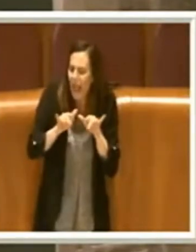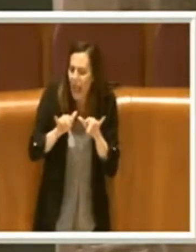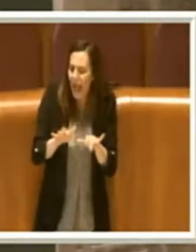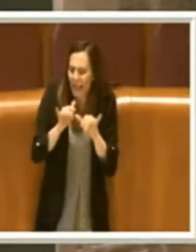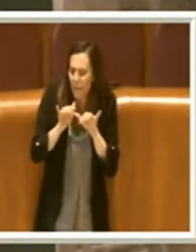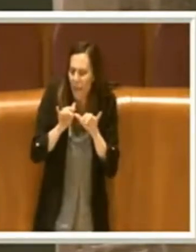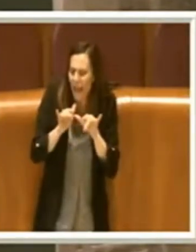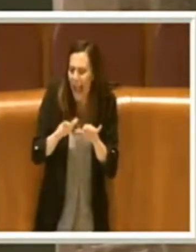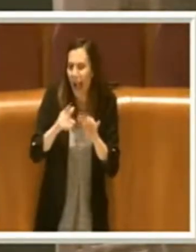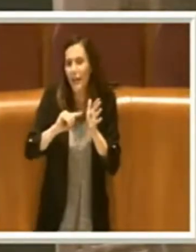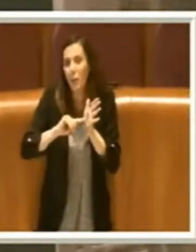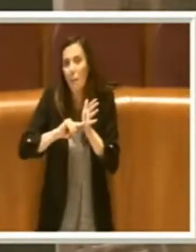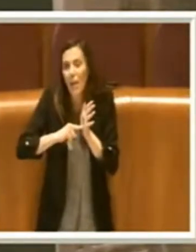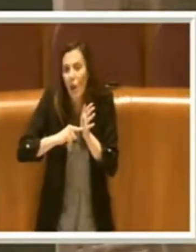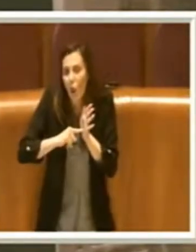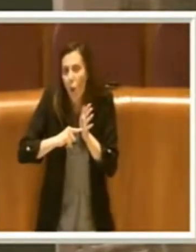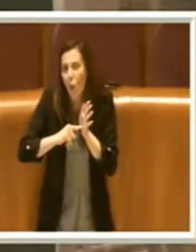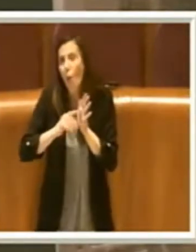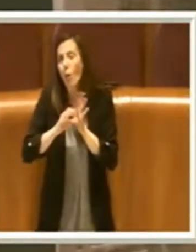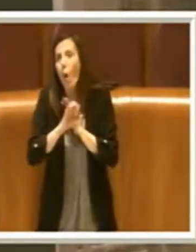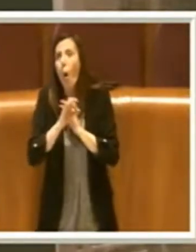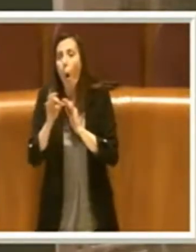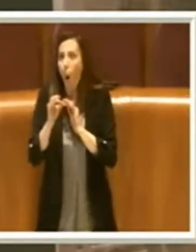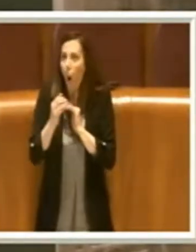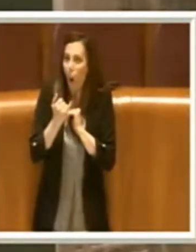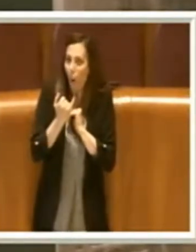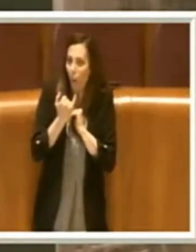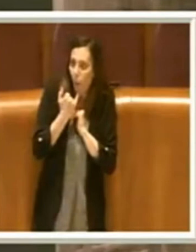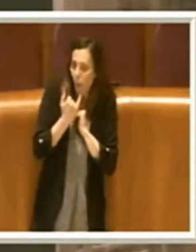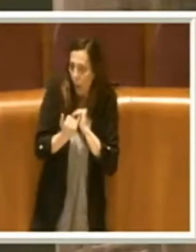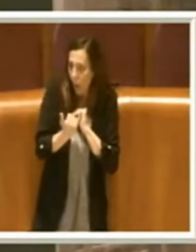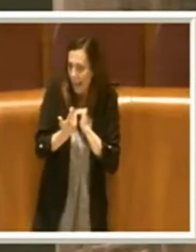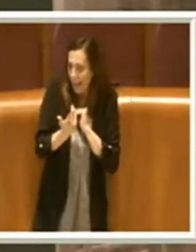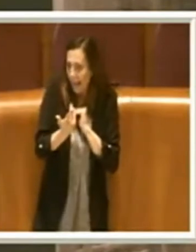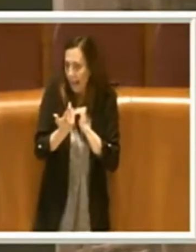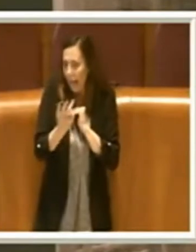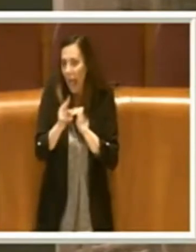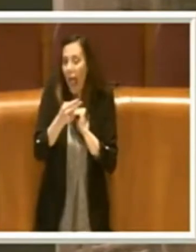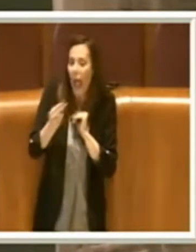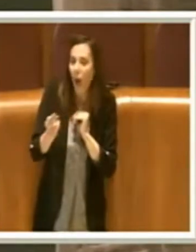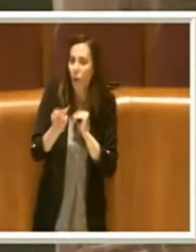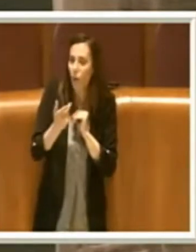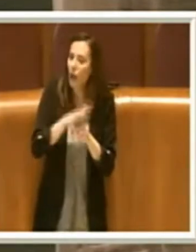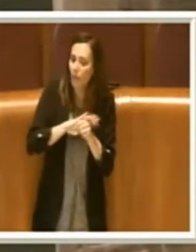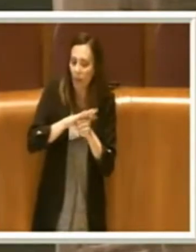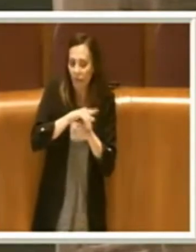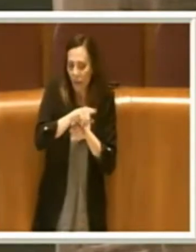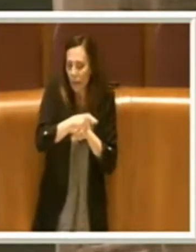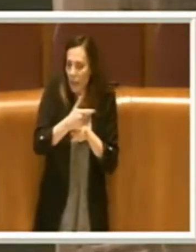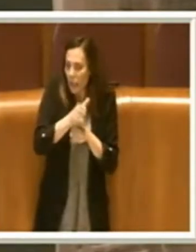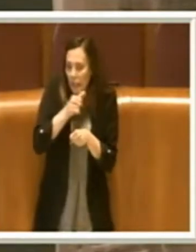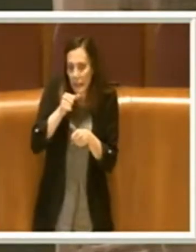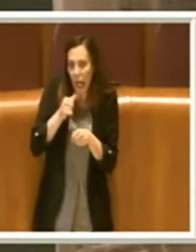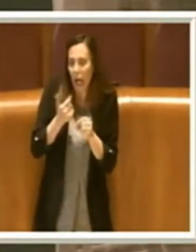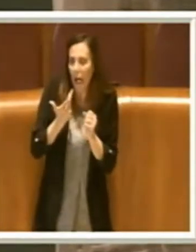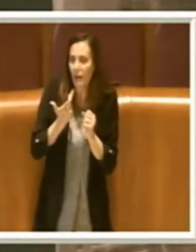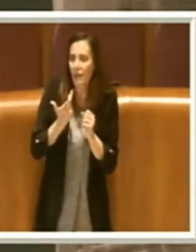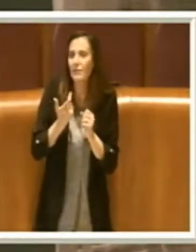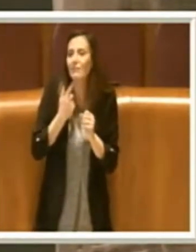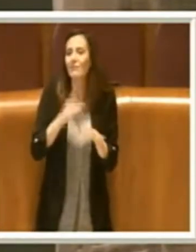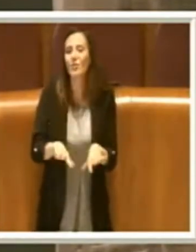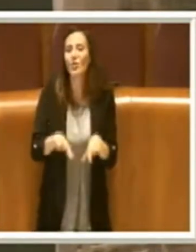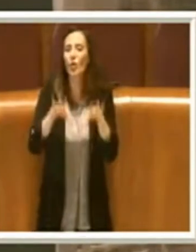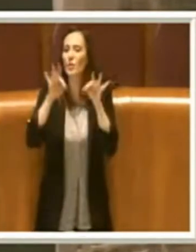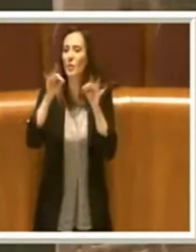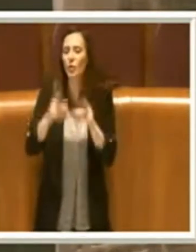milioni o anche poche migliaia di euro che comunque per le famiglie sono tanti di disporre la sospensione temporanea